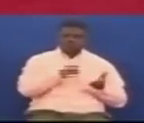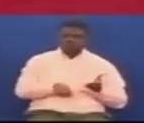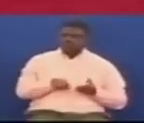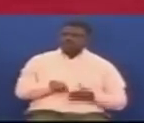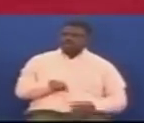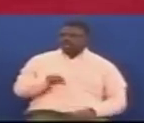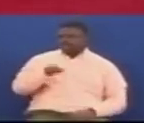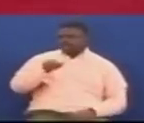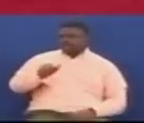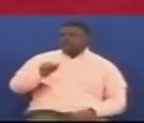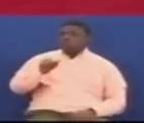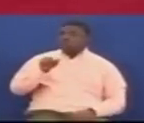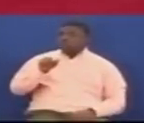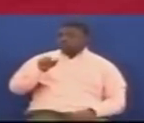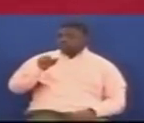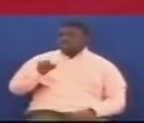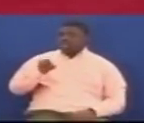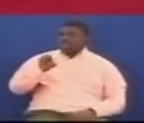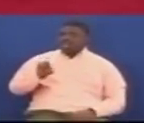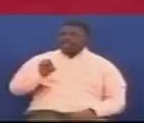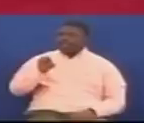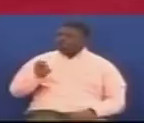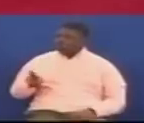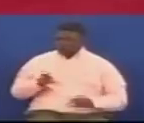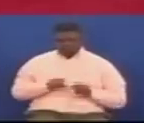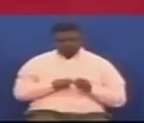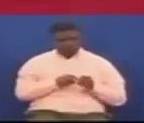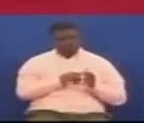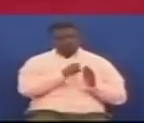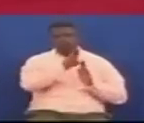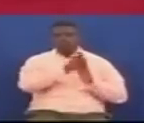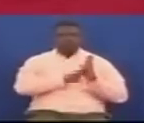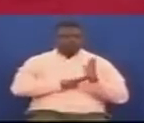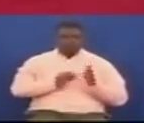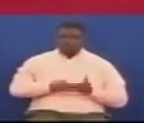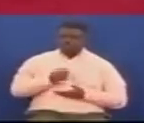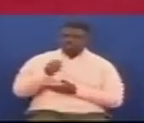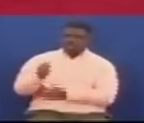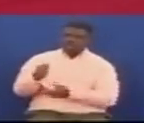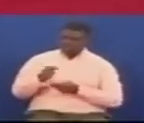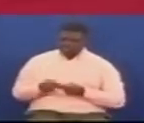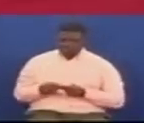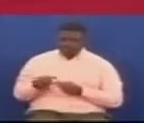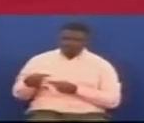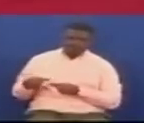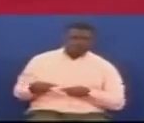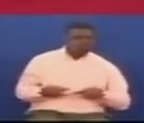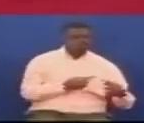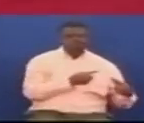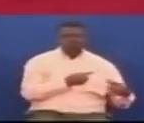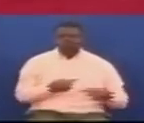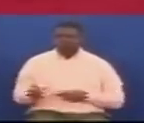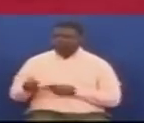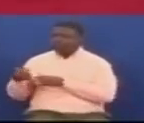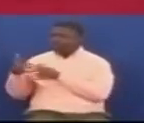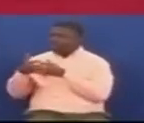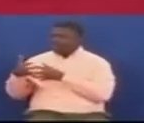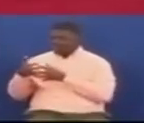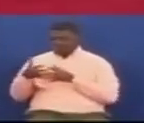yani Brexit, kushuka kwa kasi ya uwekezaji, mvutano wa kibiashara baina ya China na